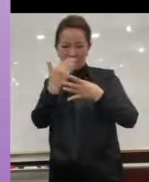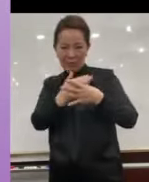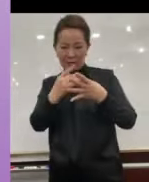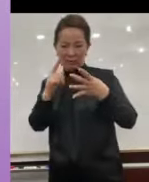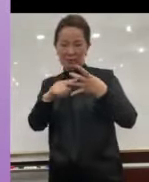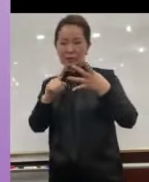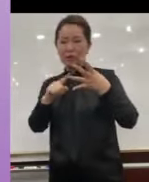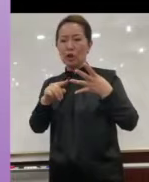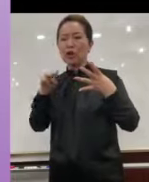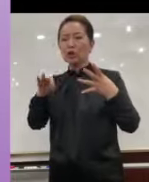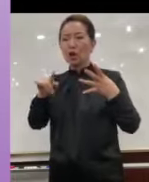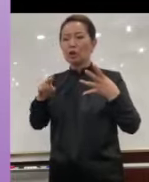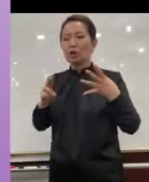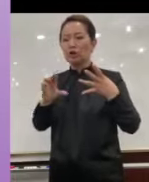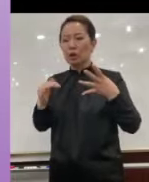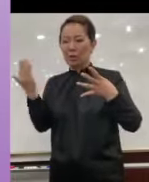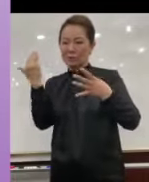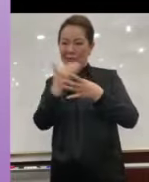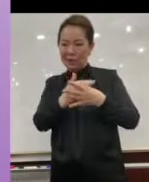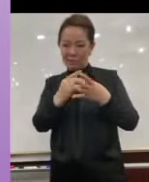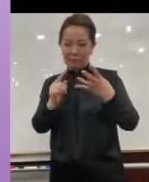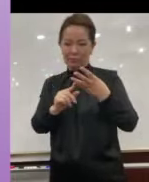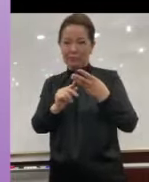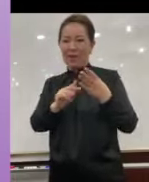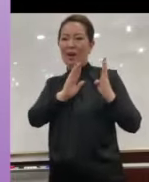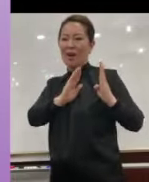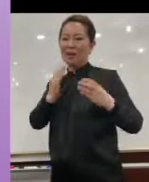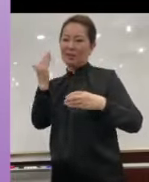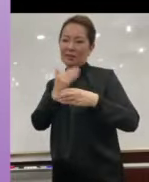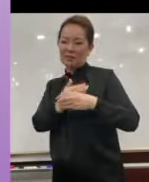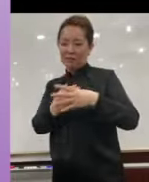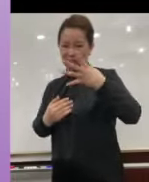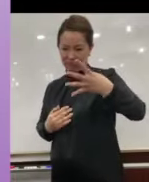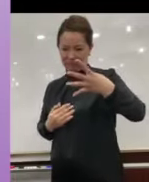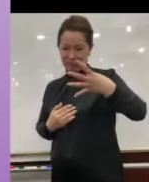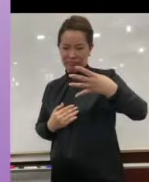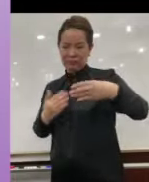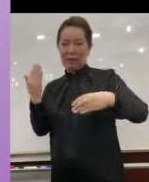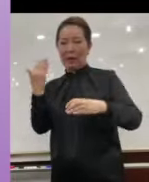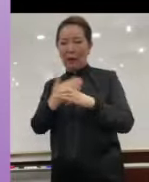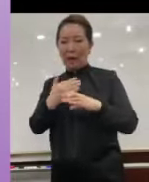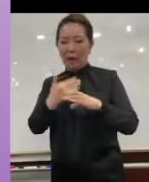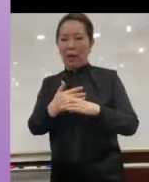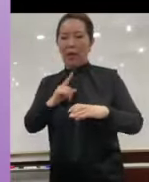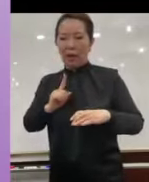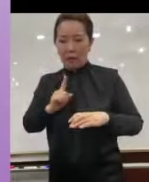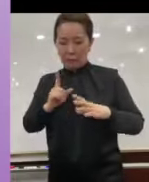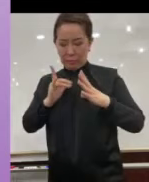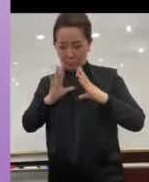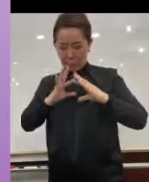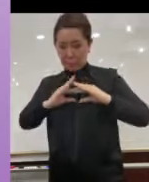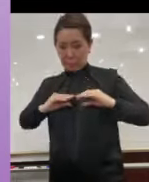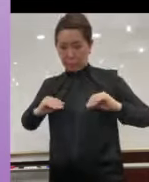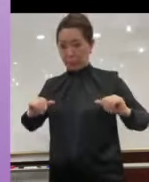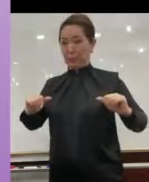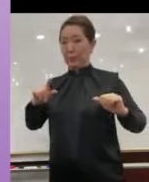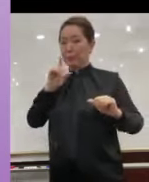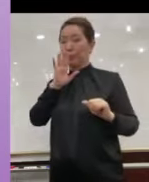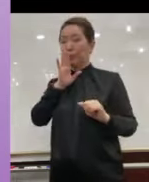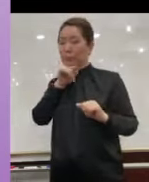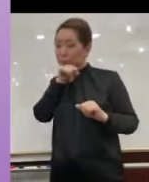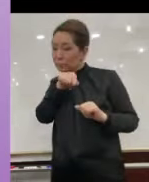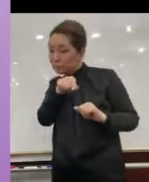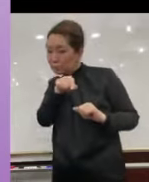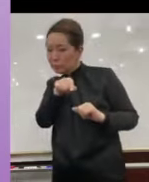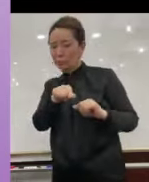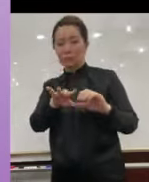гэсэн энэ дөрвөн саад бэрхшээл байна. Энэ саад бэрхшээлийг одоо багч гэсэн арилгах үндсэн дээр, арилгасны